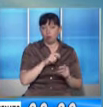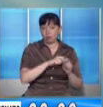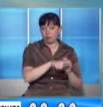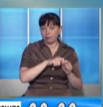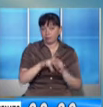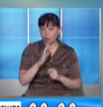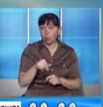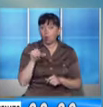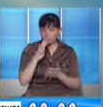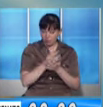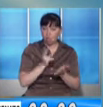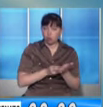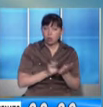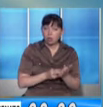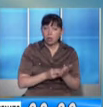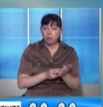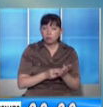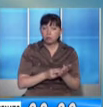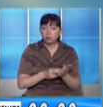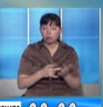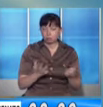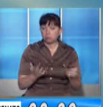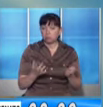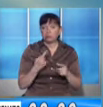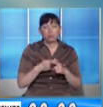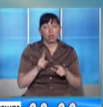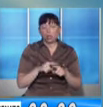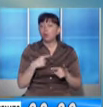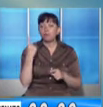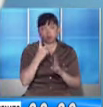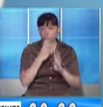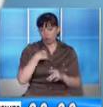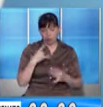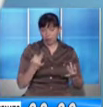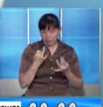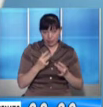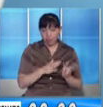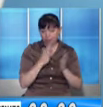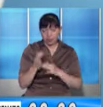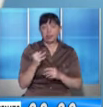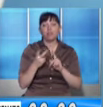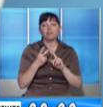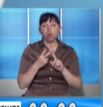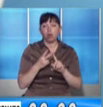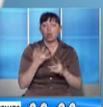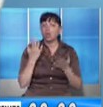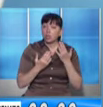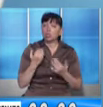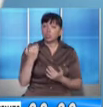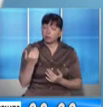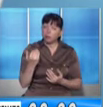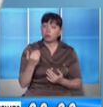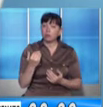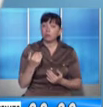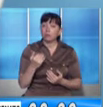probe în acest sens, este primul lucru care ne interesează. Și, în al doilea rând, dacă v-ați